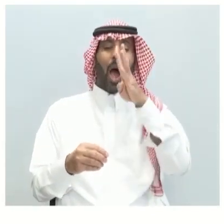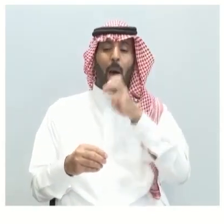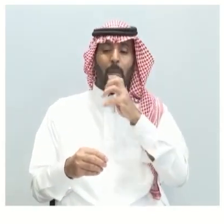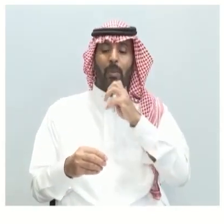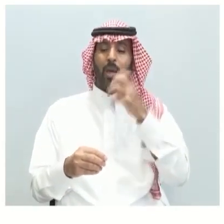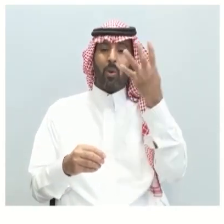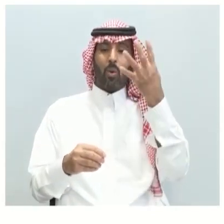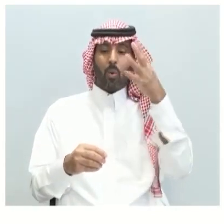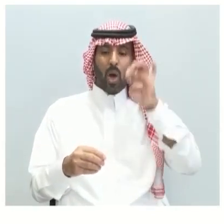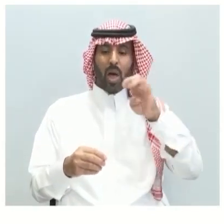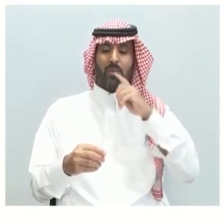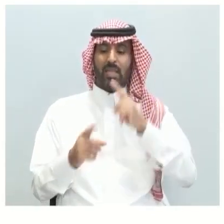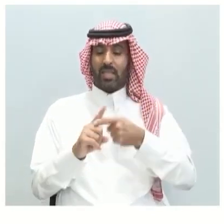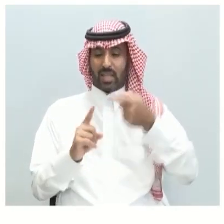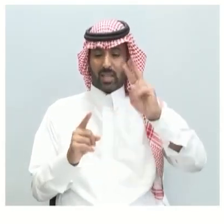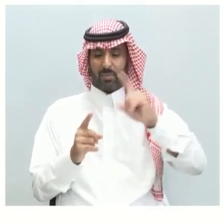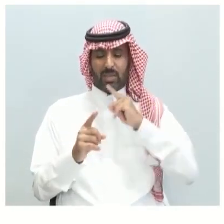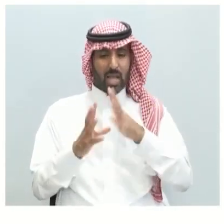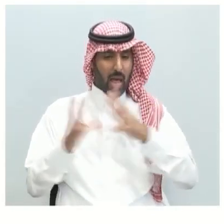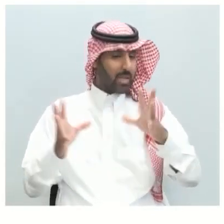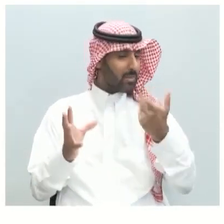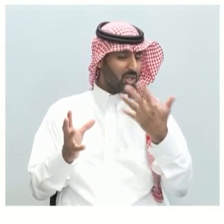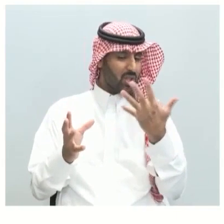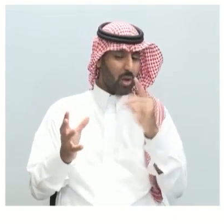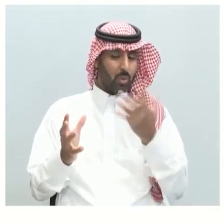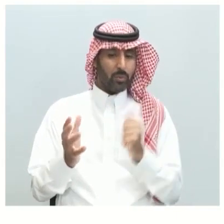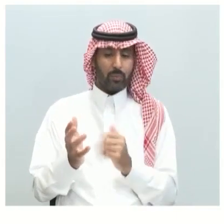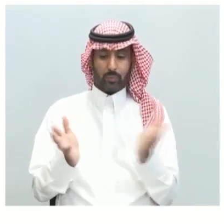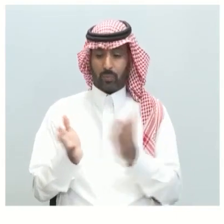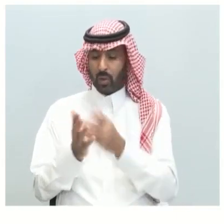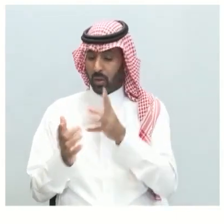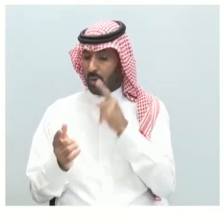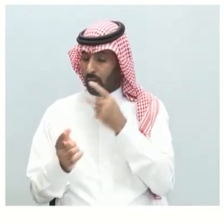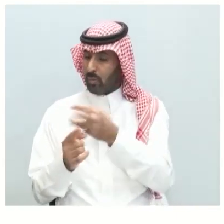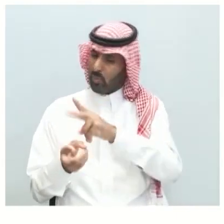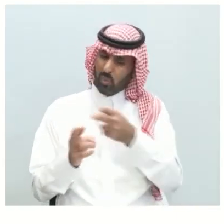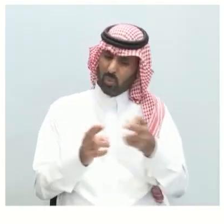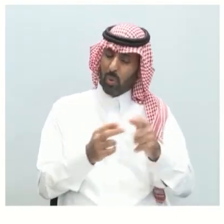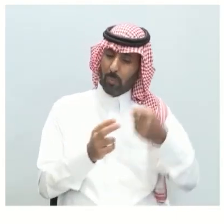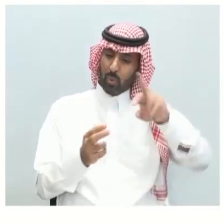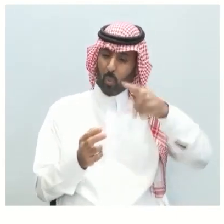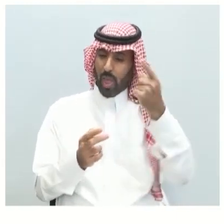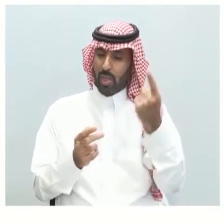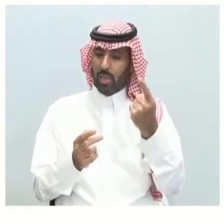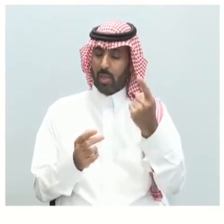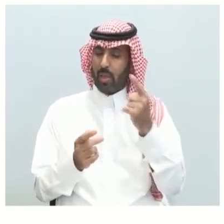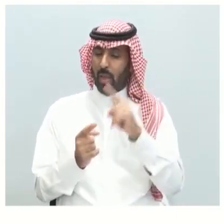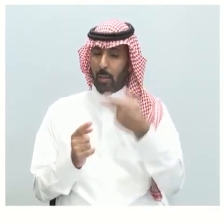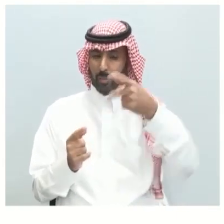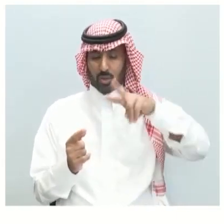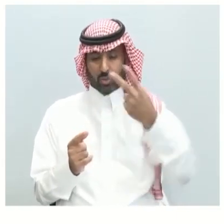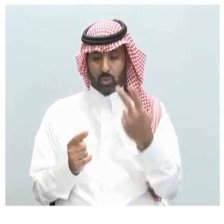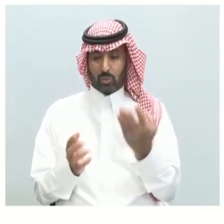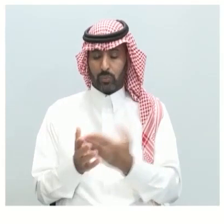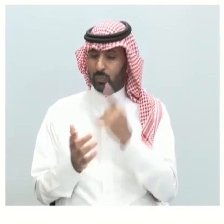كيلو باسكال فمقدار الحجم الجديد المطلوب الفي 2 اذا هنا نحدد ما هي المتغيرات هنا البي 1 هنا البي 2